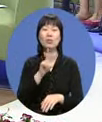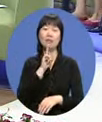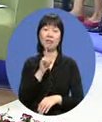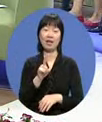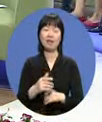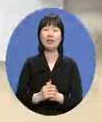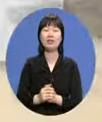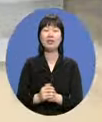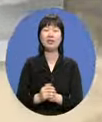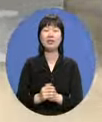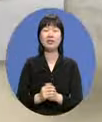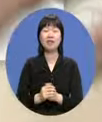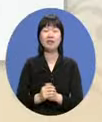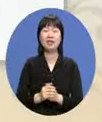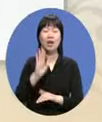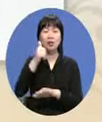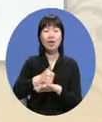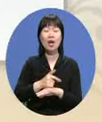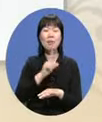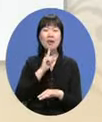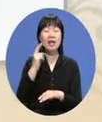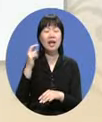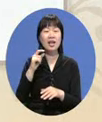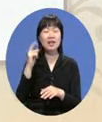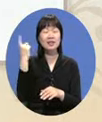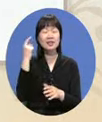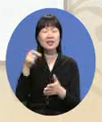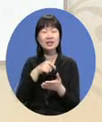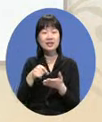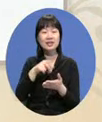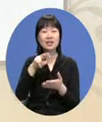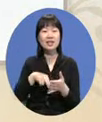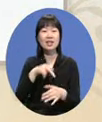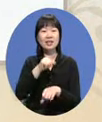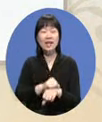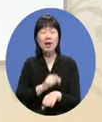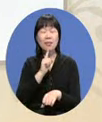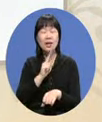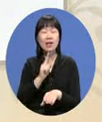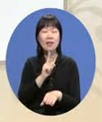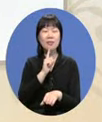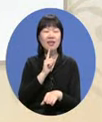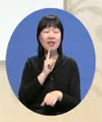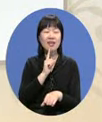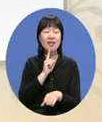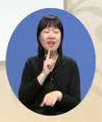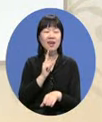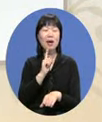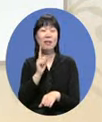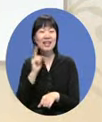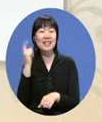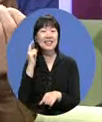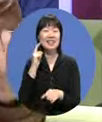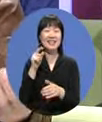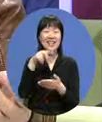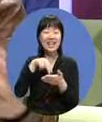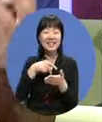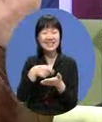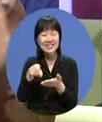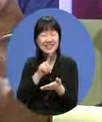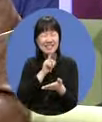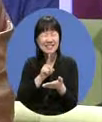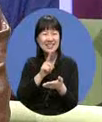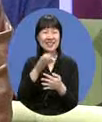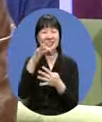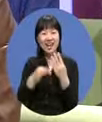이게 무슨 얘기냐면요. 결국 말하기, 듣기, 읽기, 쓰기를 다 잘해야 되잖아요. 네. 네 한번 해볼까요? 말하기, 듣기, 읽기, 쓰기 시작. 말하기, 듣기, 읽기, 쓰기. 예, 이걸